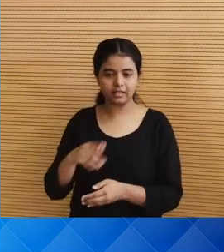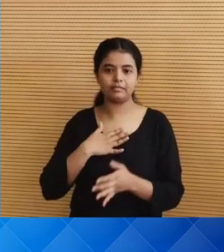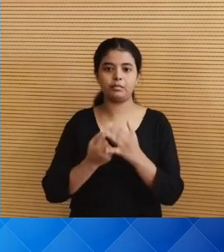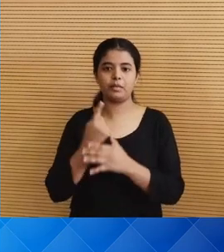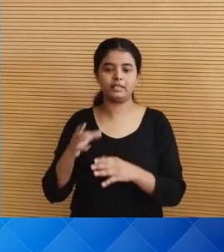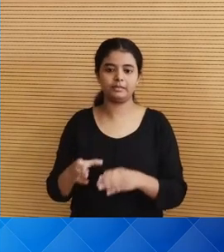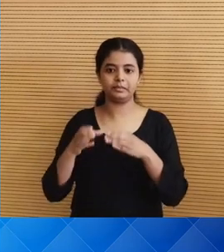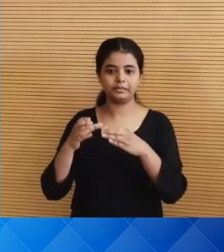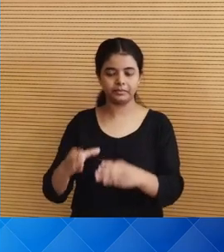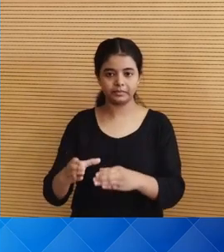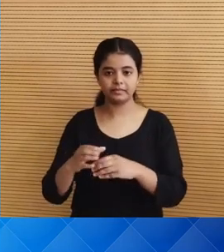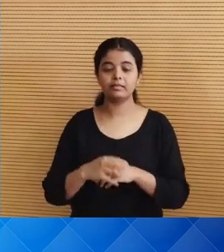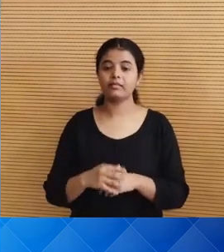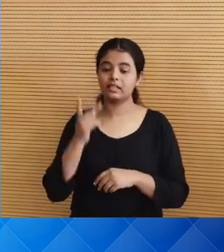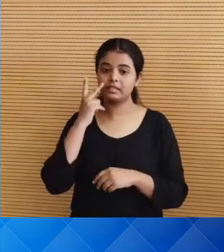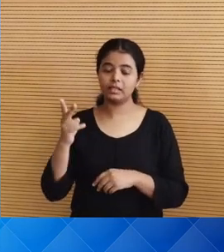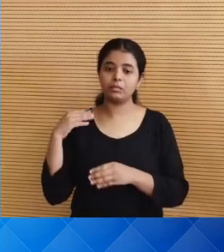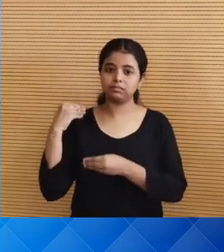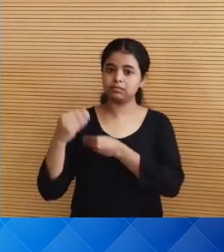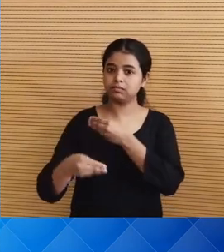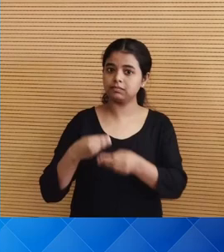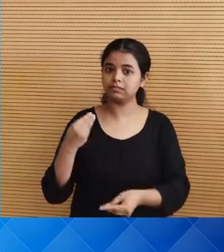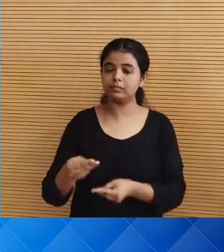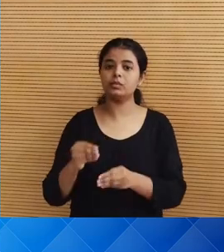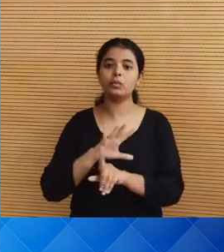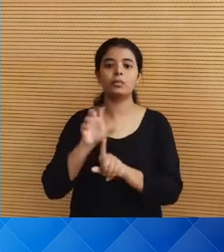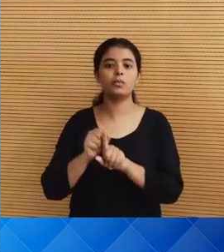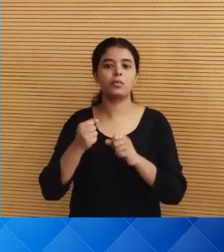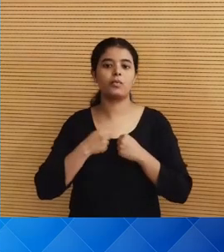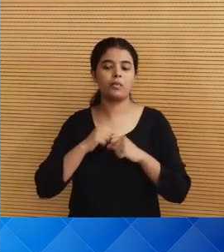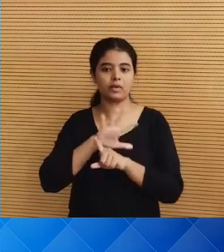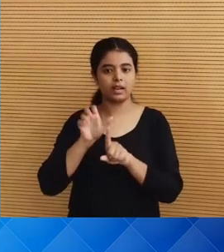तो एक शानदार परंपरा, एक